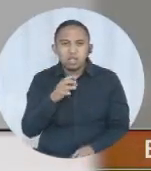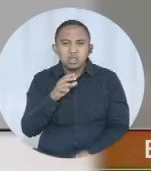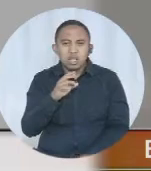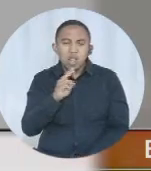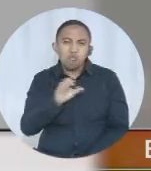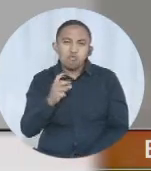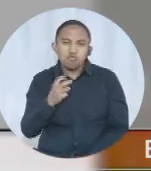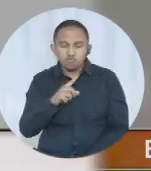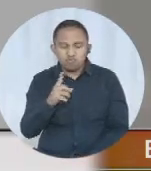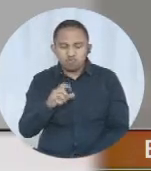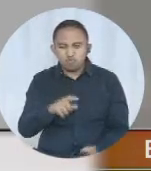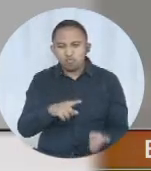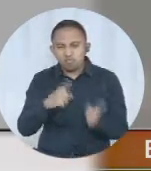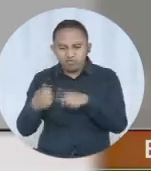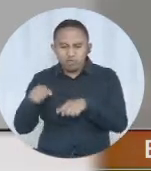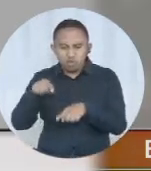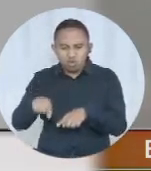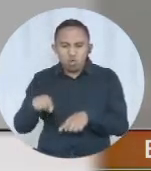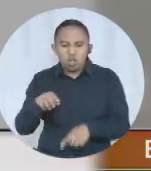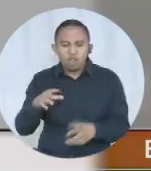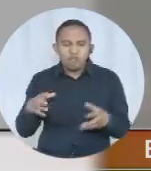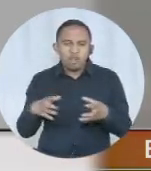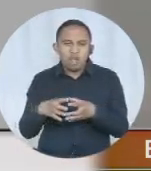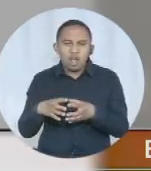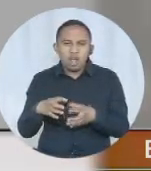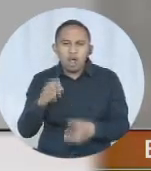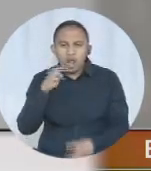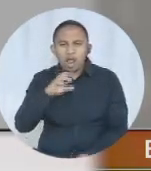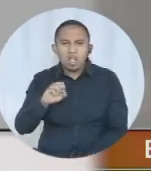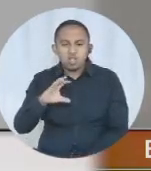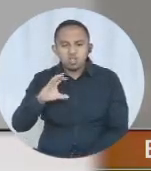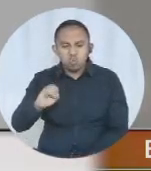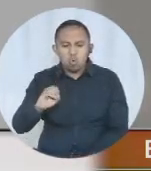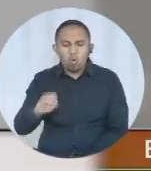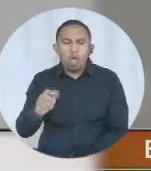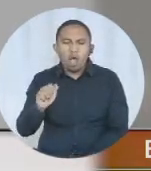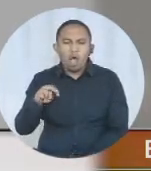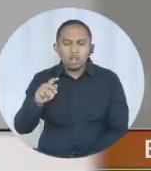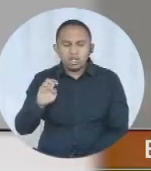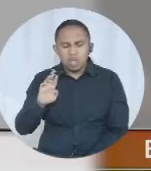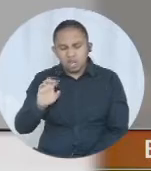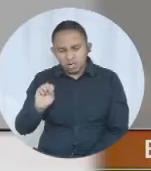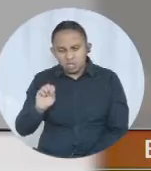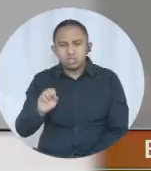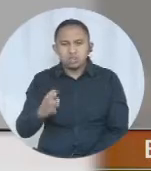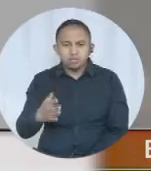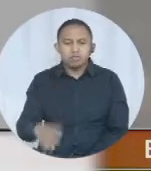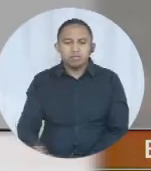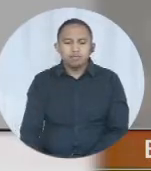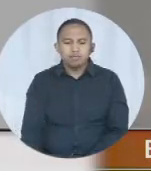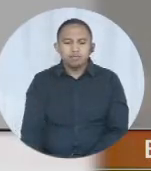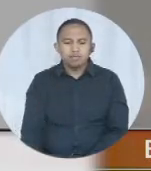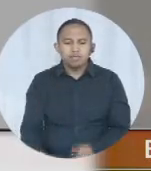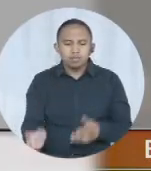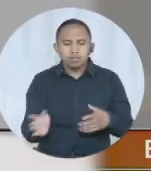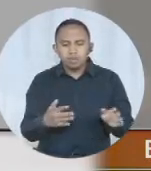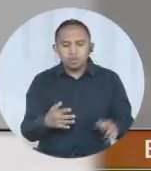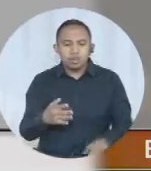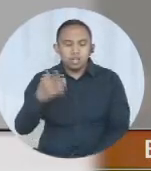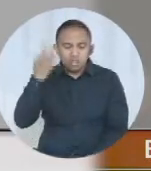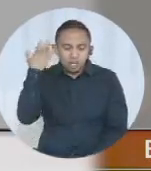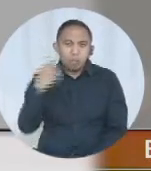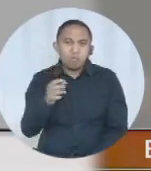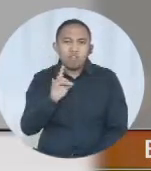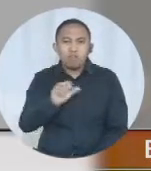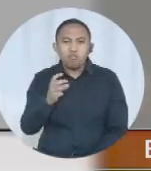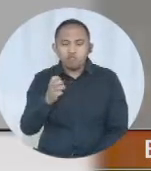avy eo ka roa taona ihany no faharitany tao, izany hoe ny taona enina ambin'ny folo amby roa arivo ka hatramin'ny taona valo ambin'ny folo amby roa arivo. Ny taona valo ambin'ny folo amby roa arivo ka hatramin'ny